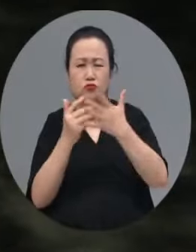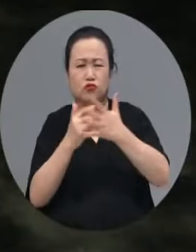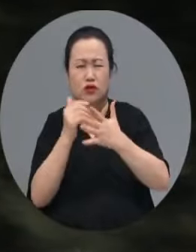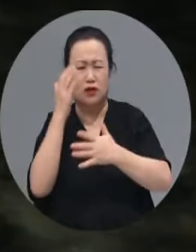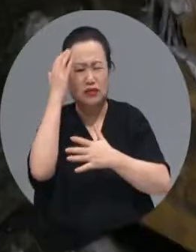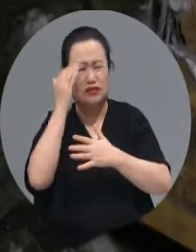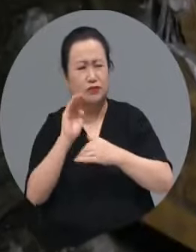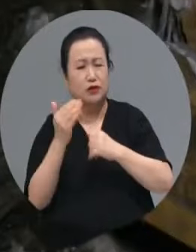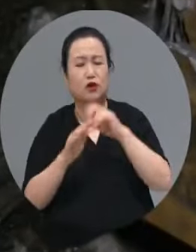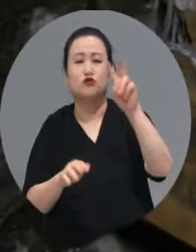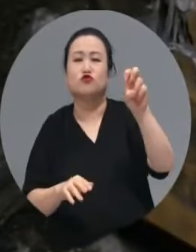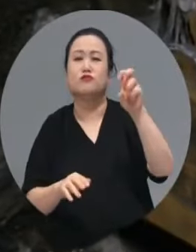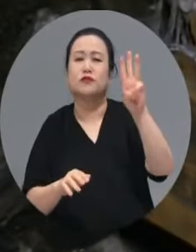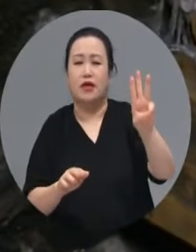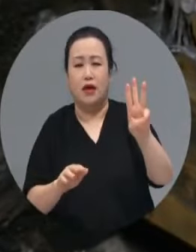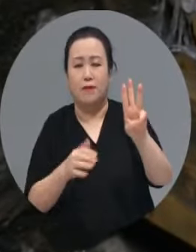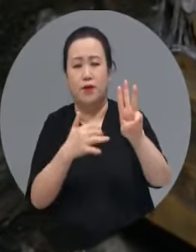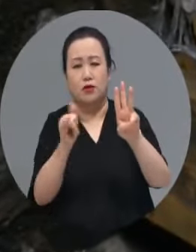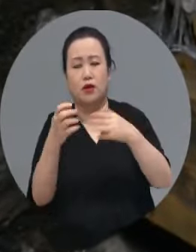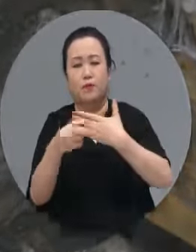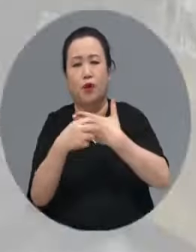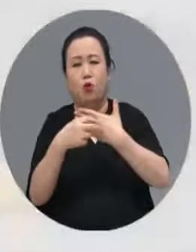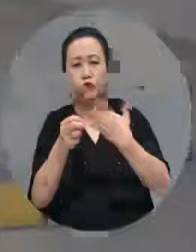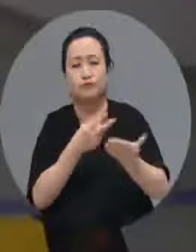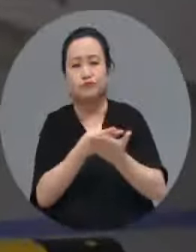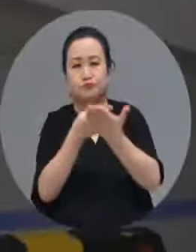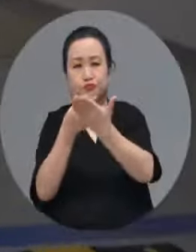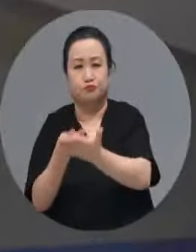그을렸고 23명이 병원으로 옮겨졌습니다.